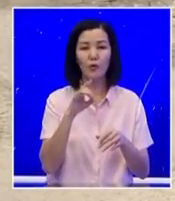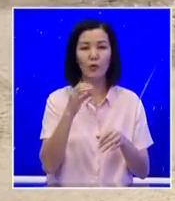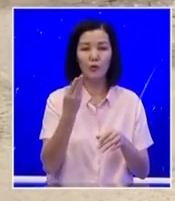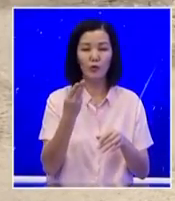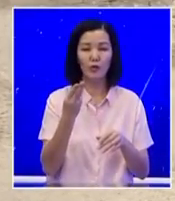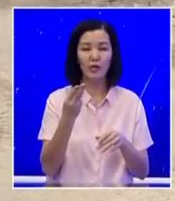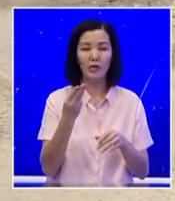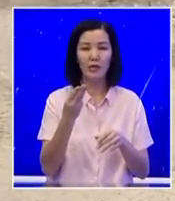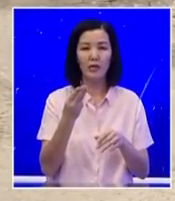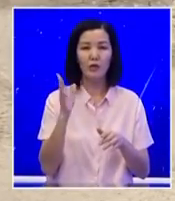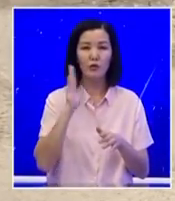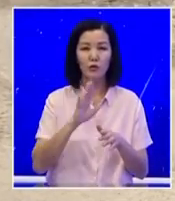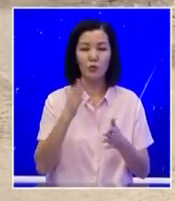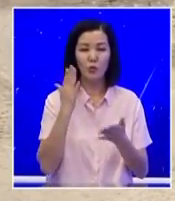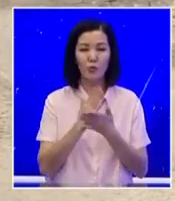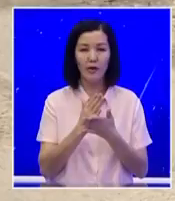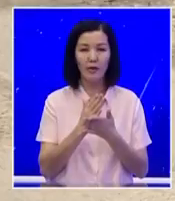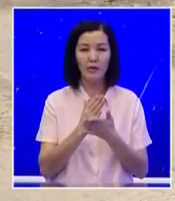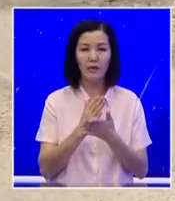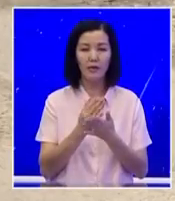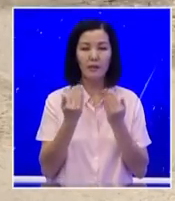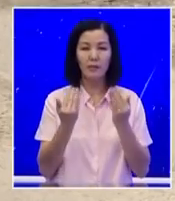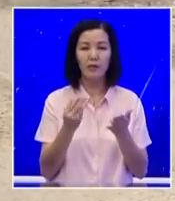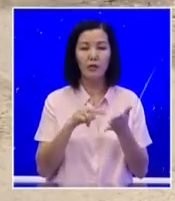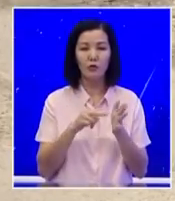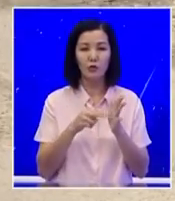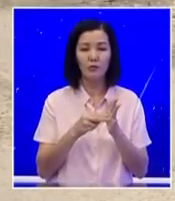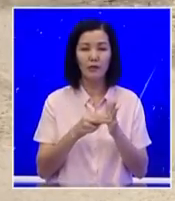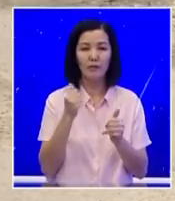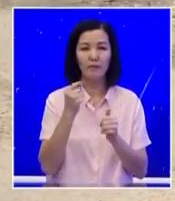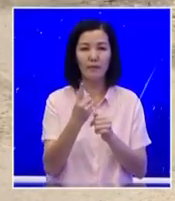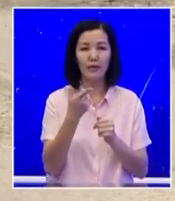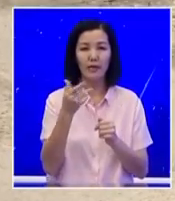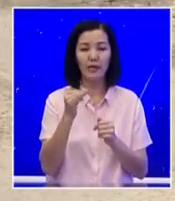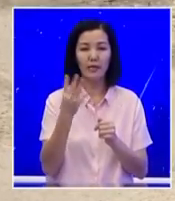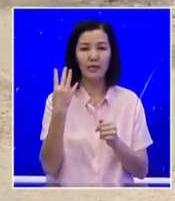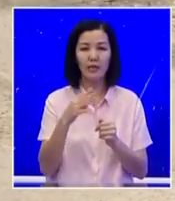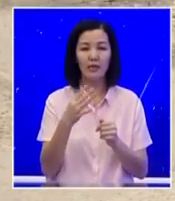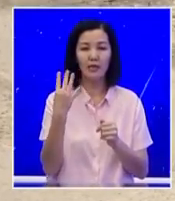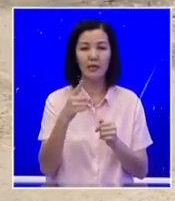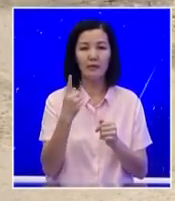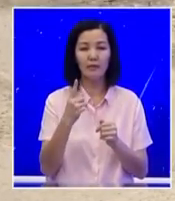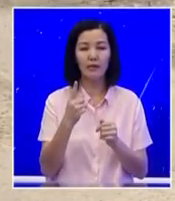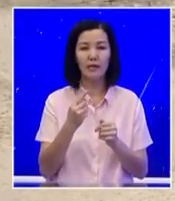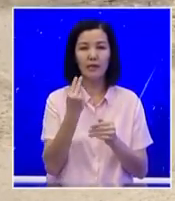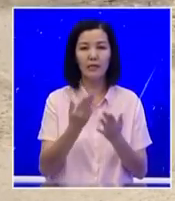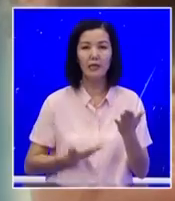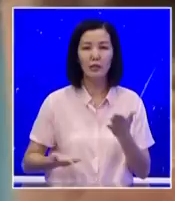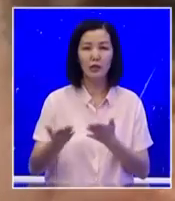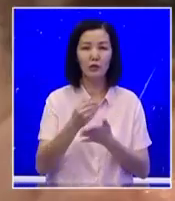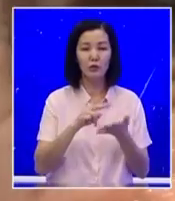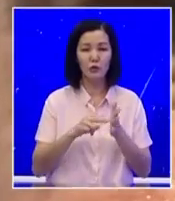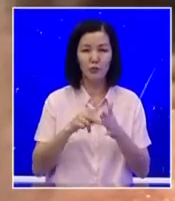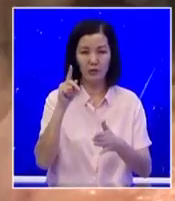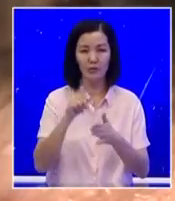бәрі су жіберілді. Енді біз өзіміз биыл жоспарлап отырмыз әр гектарынан 41-ден алсақ деп, жоспарымыз